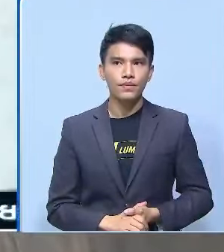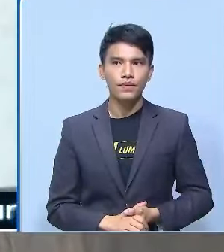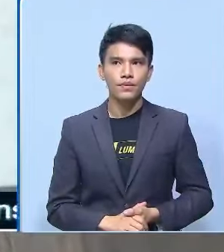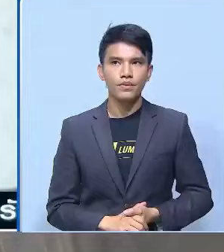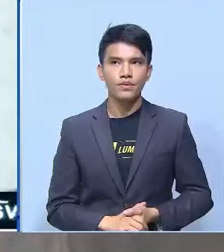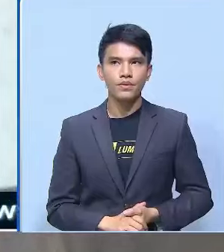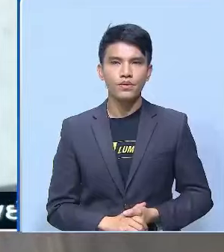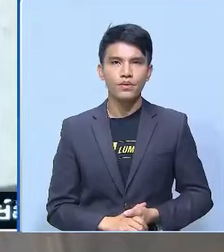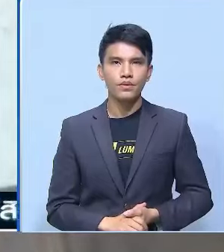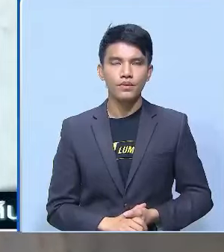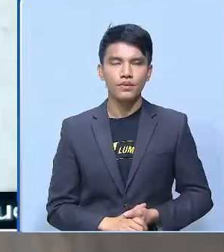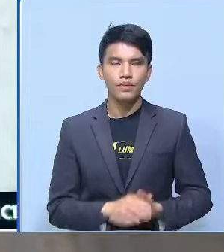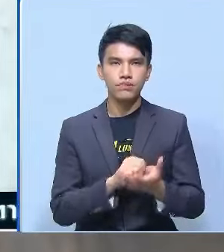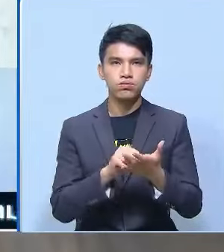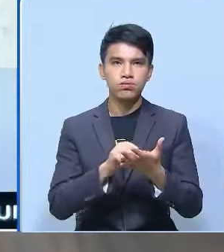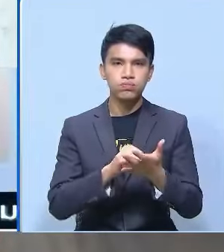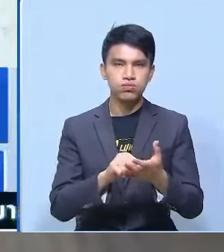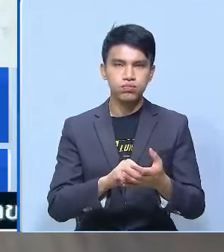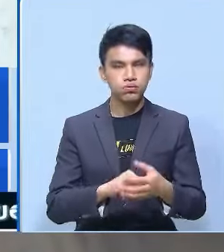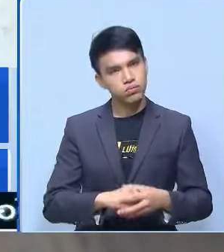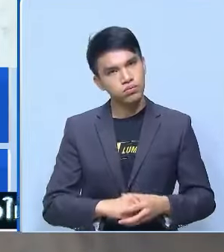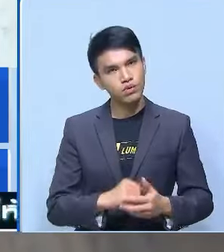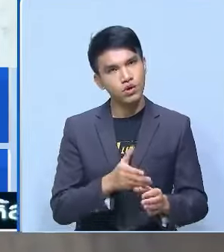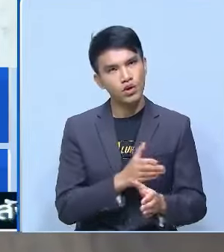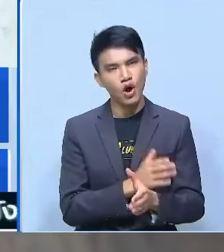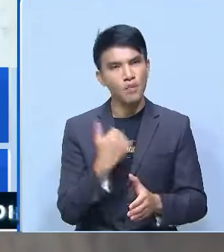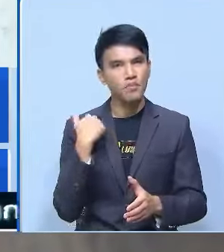แต่หนูว่าเนี่ยเขาน่าเพิ่งจะต่อสายดินมาเพราะตอนแรกมันไม่มี